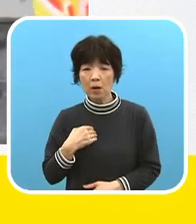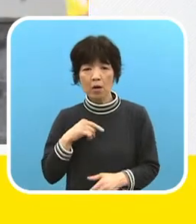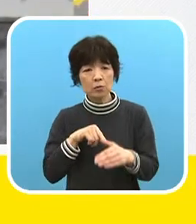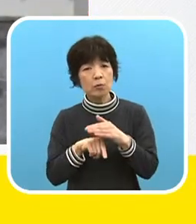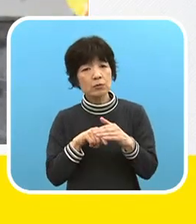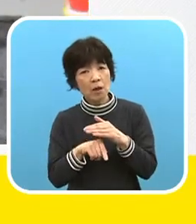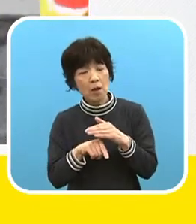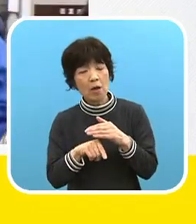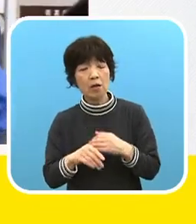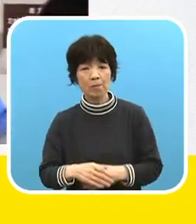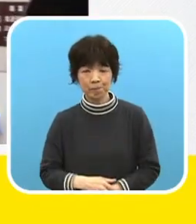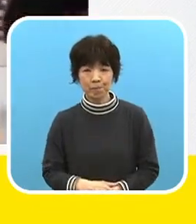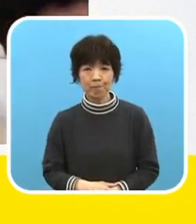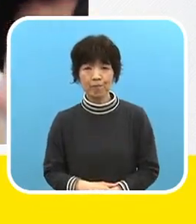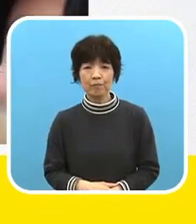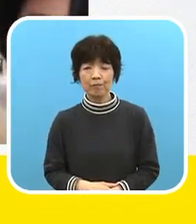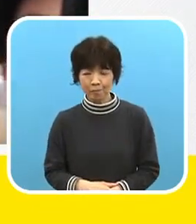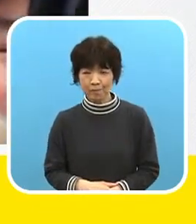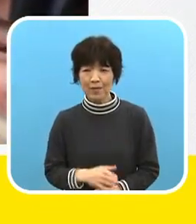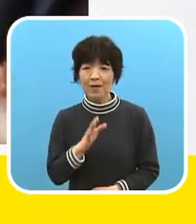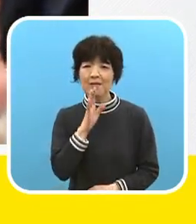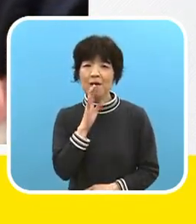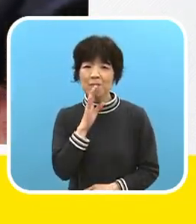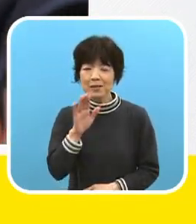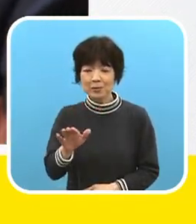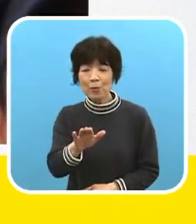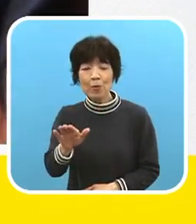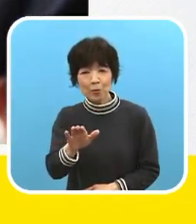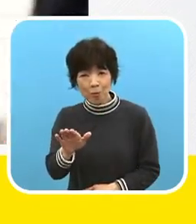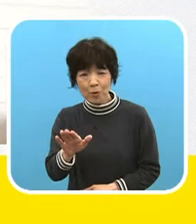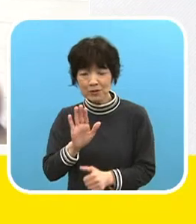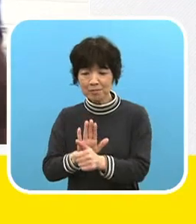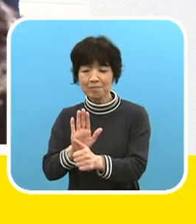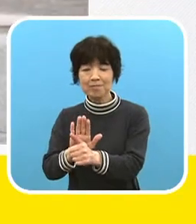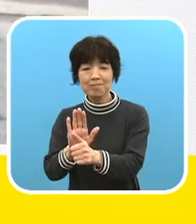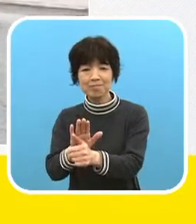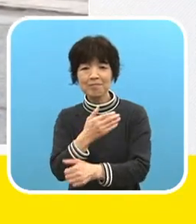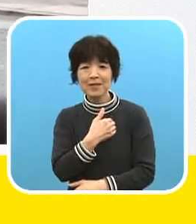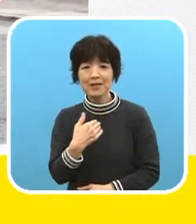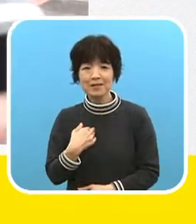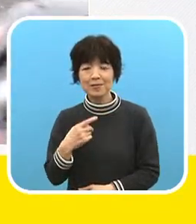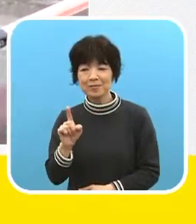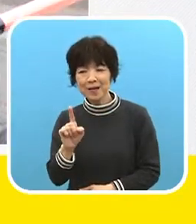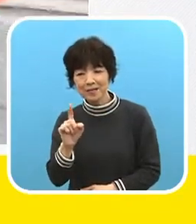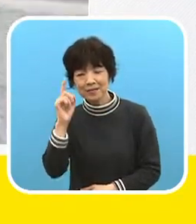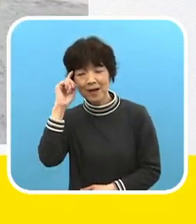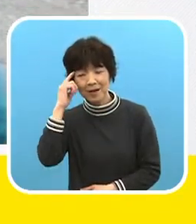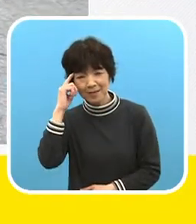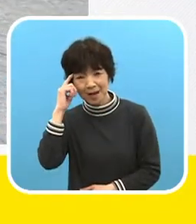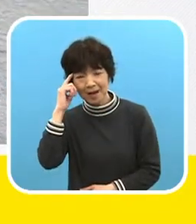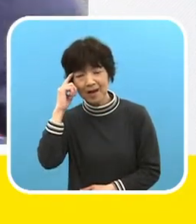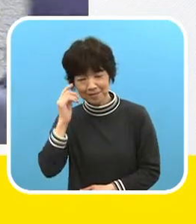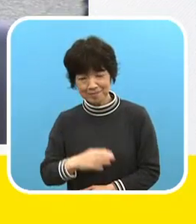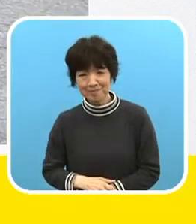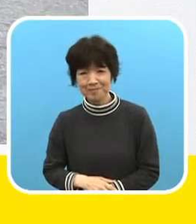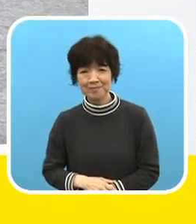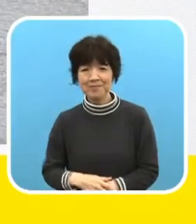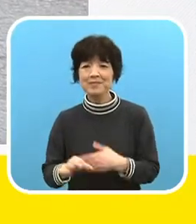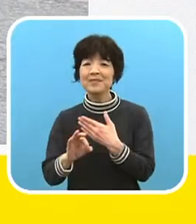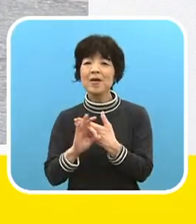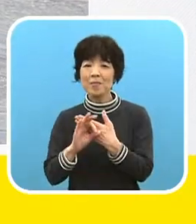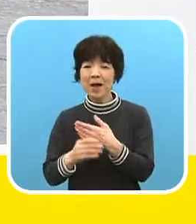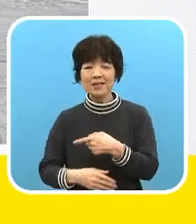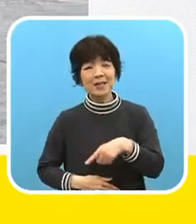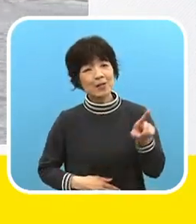べ？ 子供方のためになんかできないかなと思って。行ってくるから